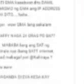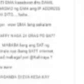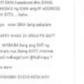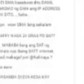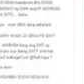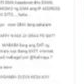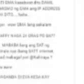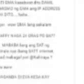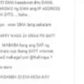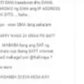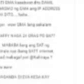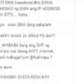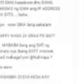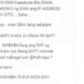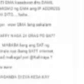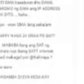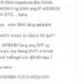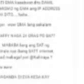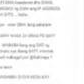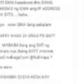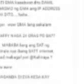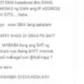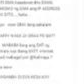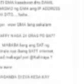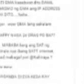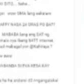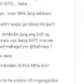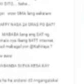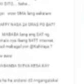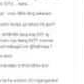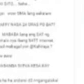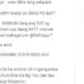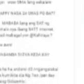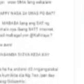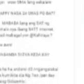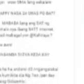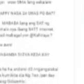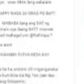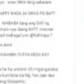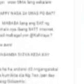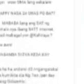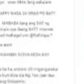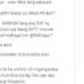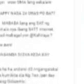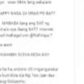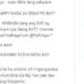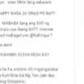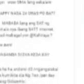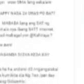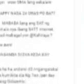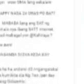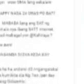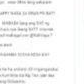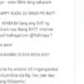Crispin Remulla, mali ang impormasyong nakarating sa kanya na kanyang ibinahagi sa media. Na fake news po ako na nahanap ang